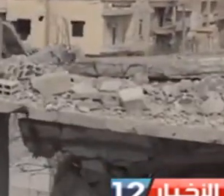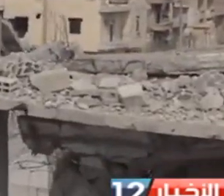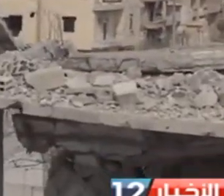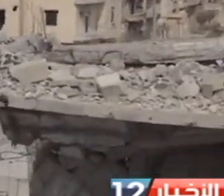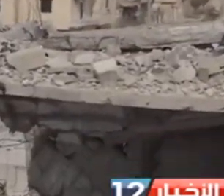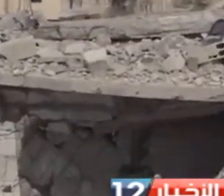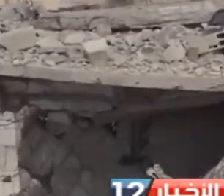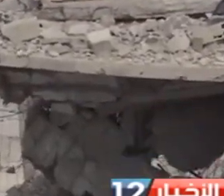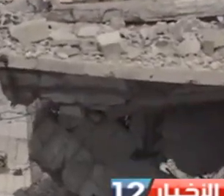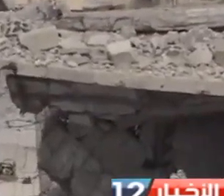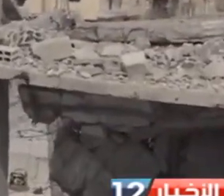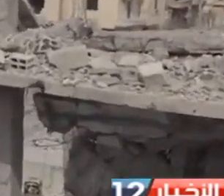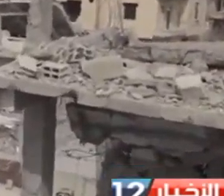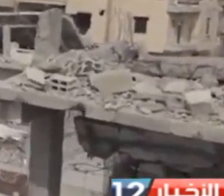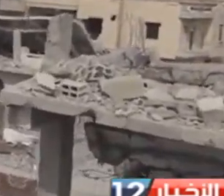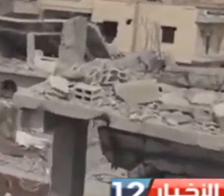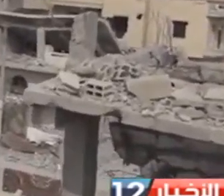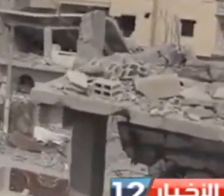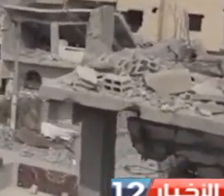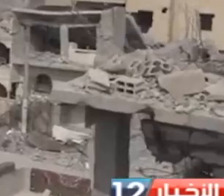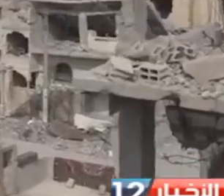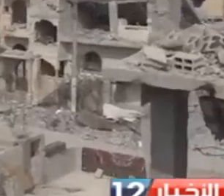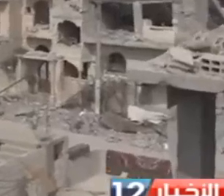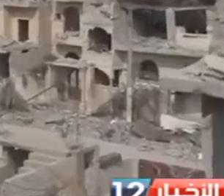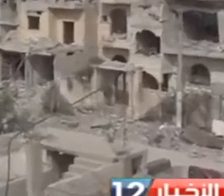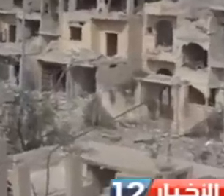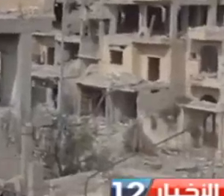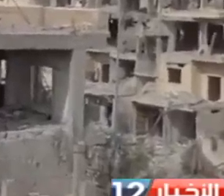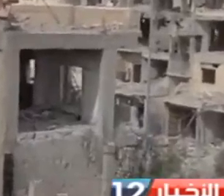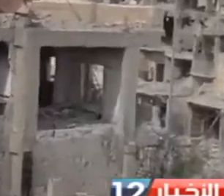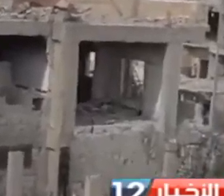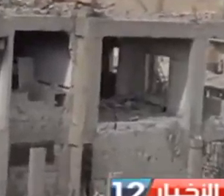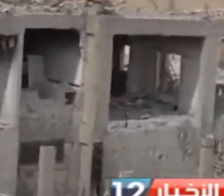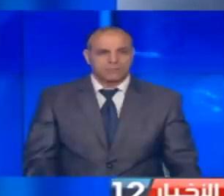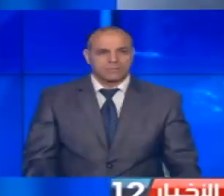الرقة طيلة 4 أشهر.